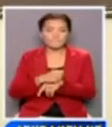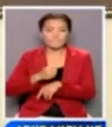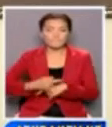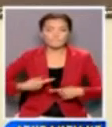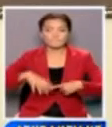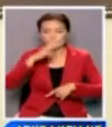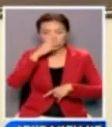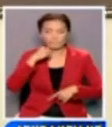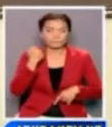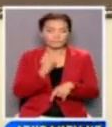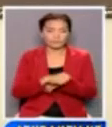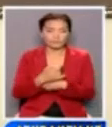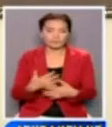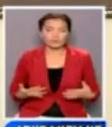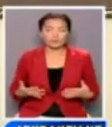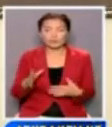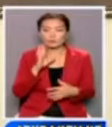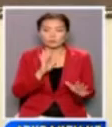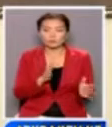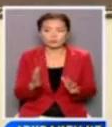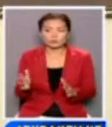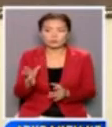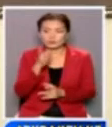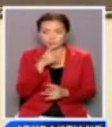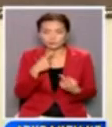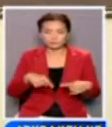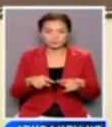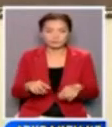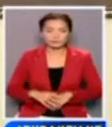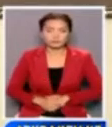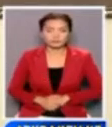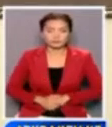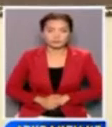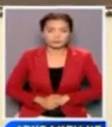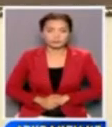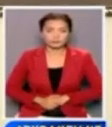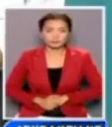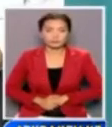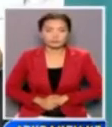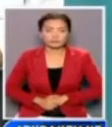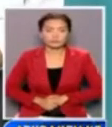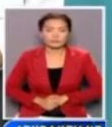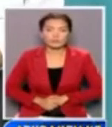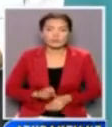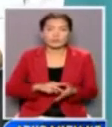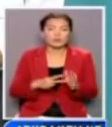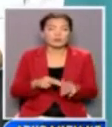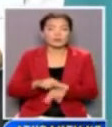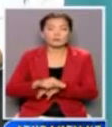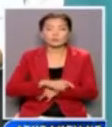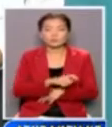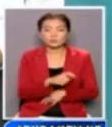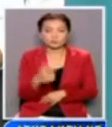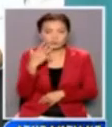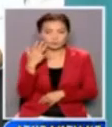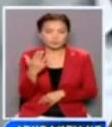партия смогла выдерживать различные явления происходящие современном мире в целом планируется обучать кандидаты